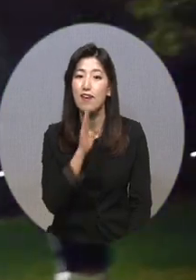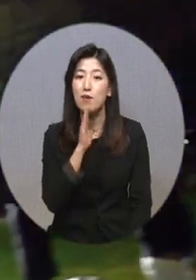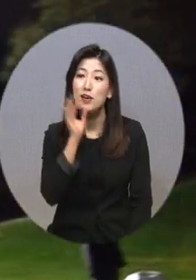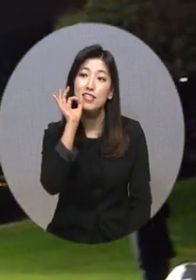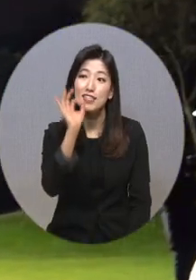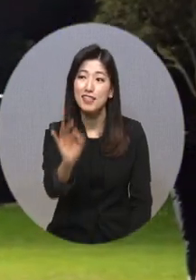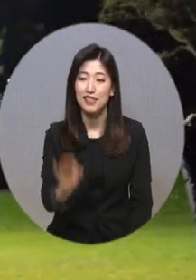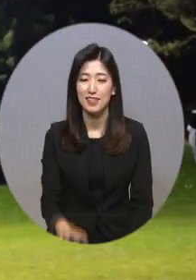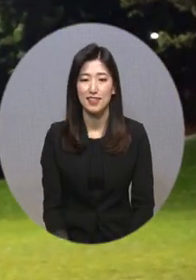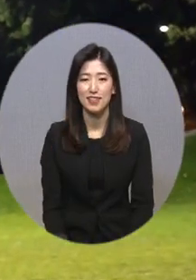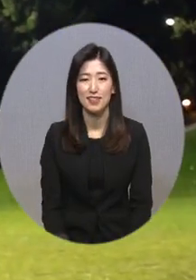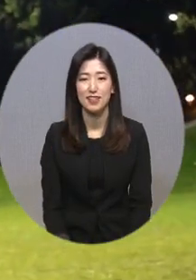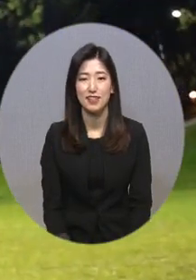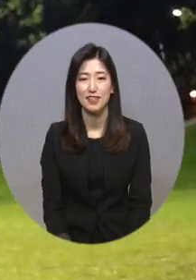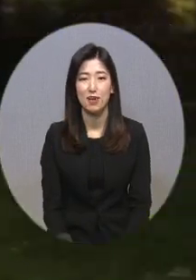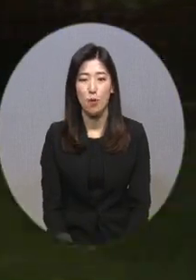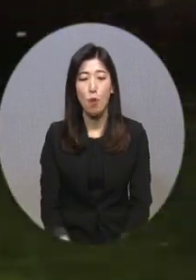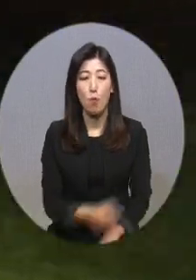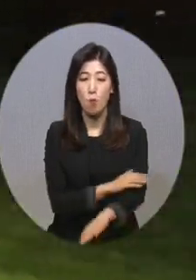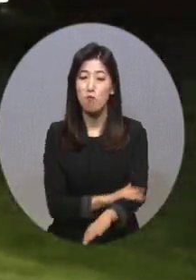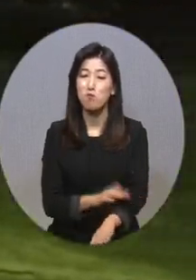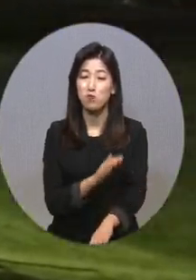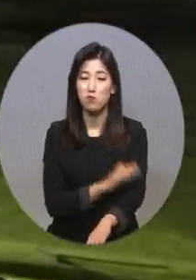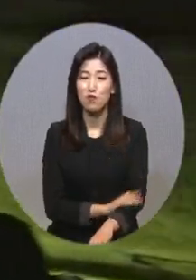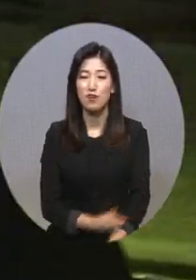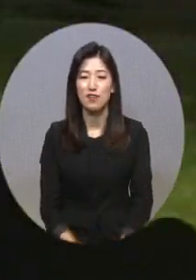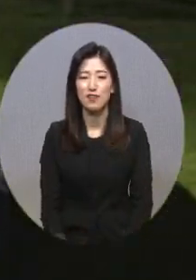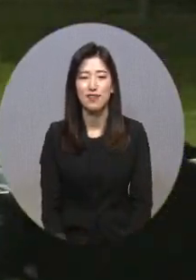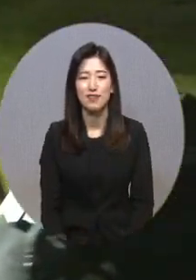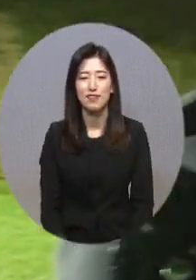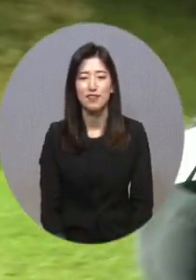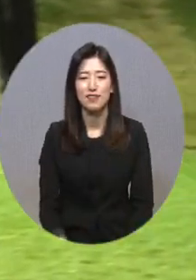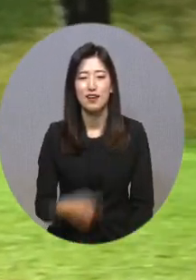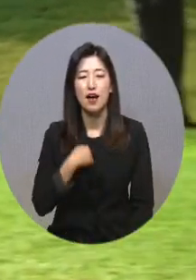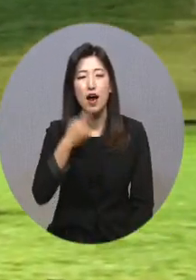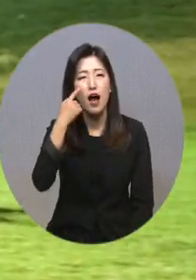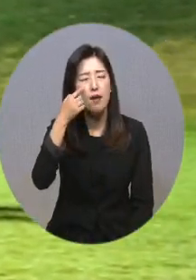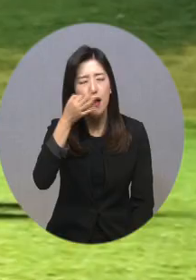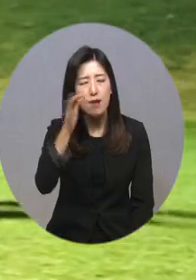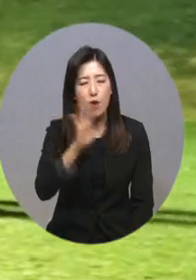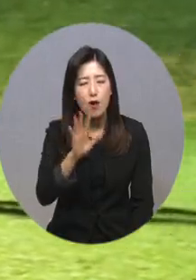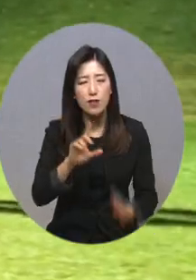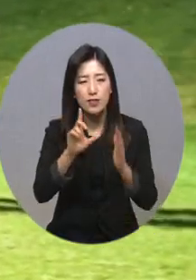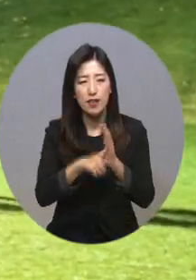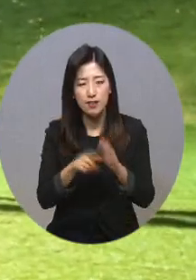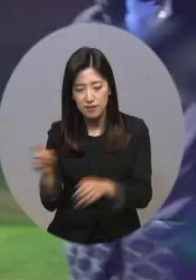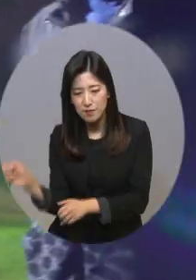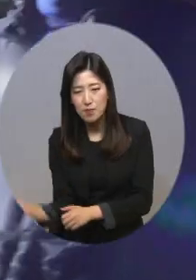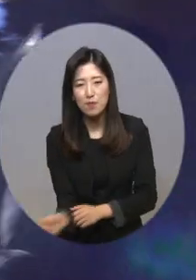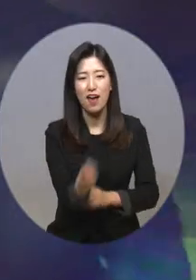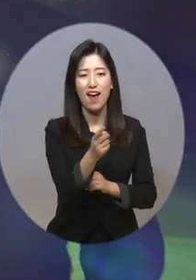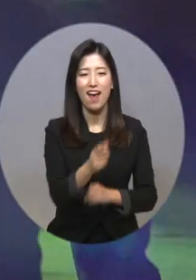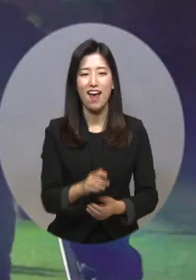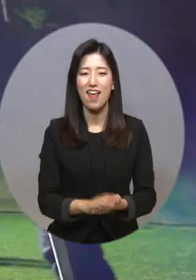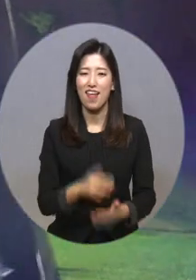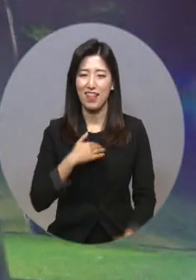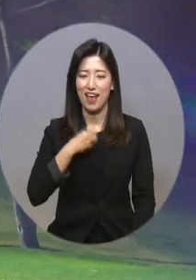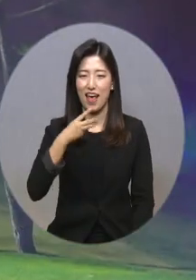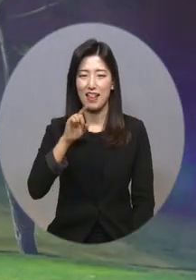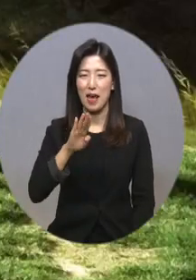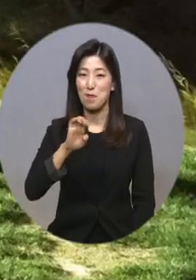으 알스 이 아픔 불 때 이렇게 치는 거에요 제타 팬은 신고 라고 써도 마음도